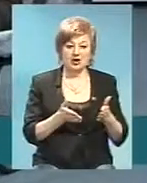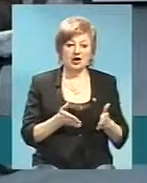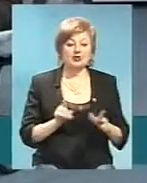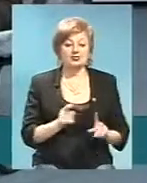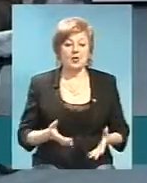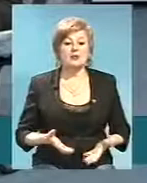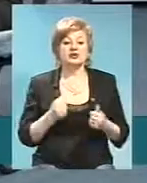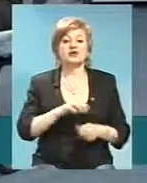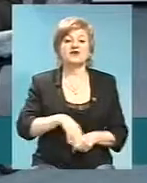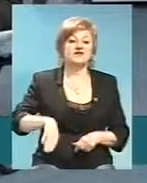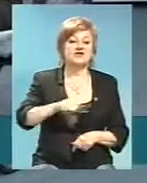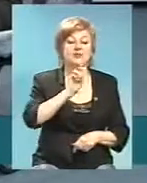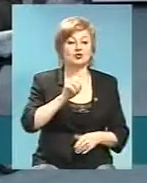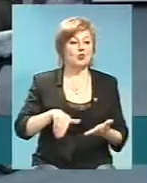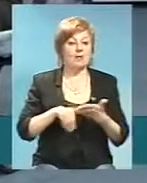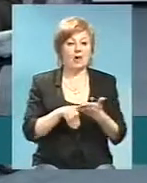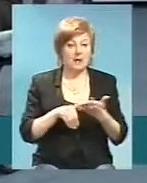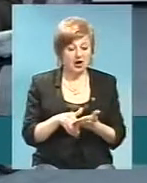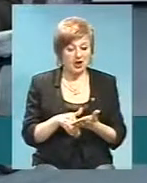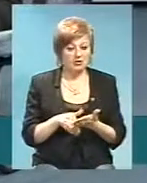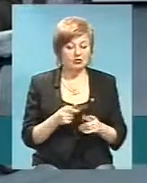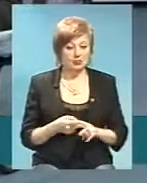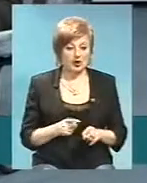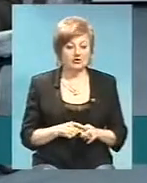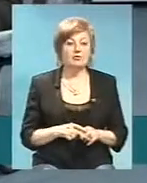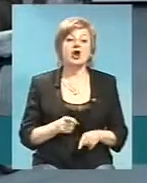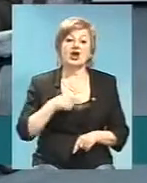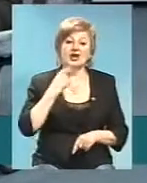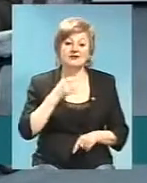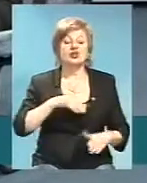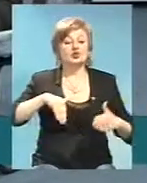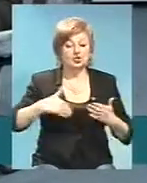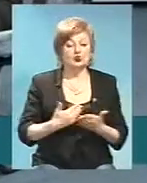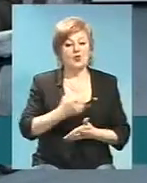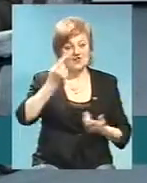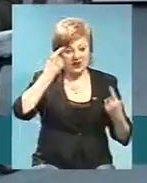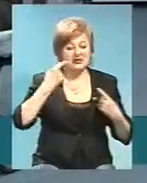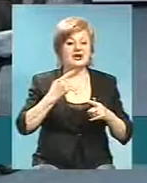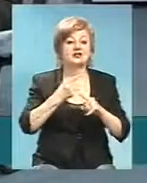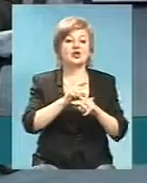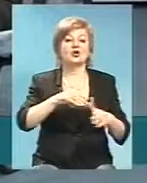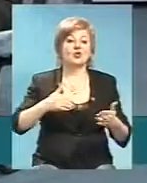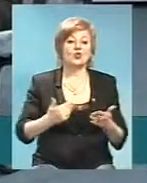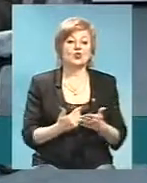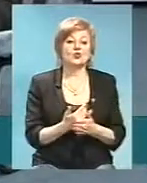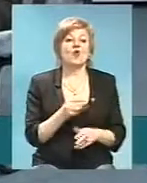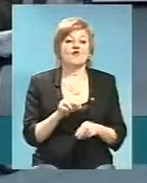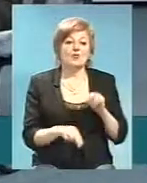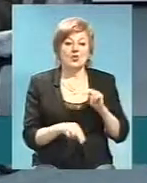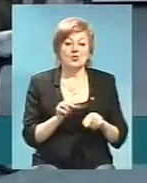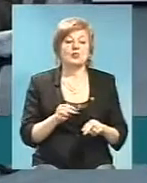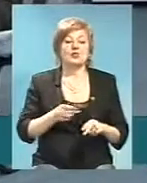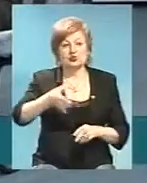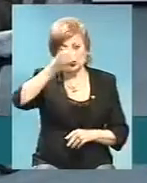хто допомагає йому цьому, то вони говорять про те, що от нові технології, нова побудова освітнього